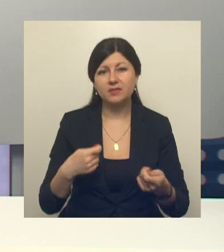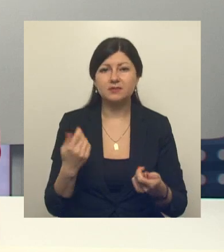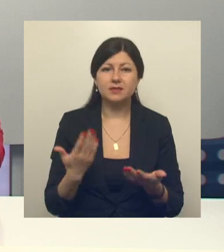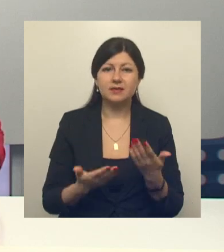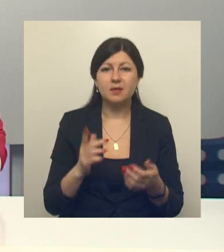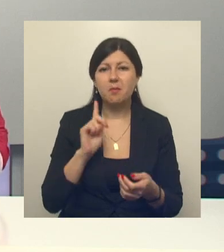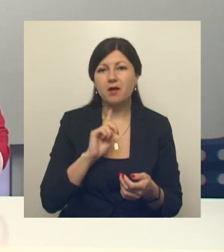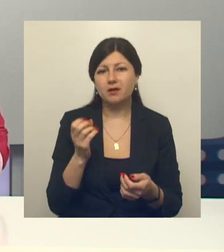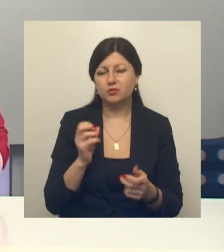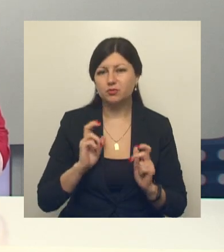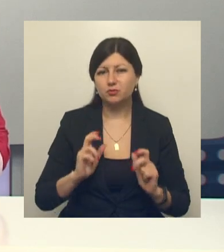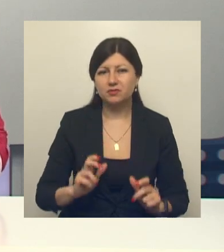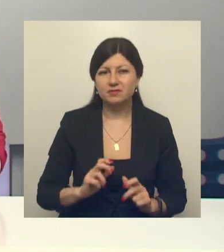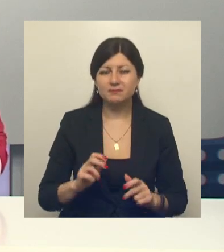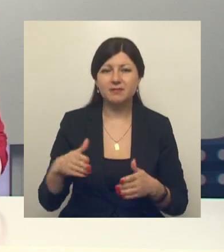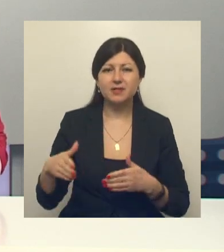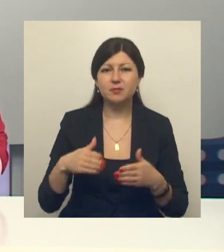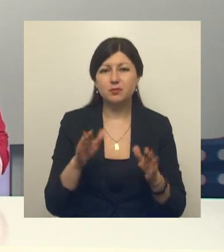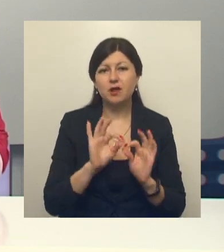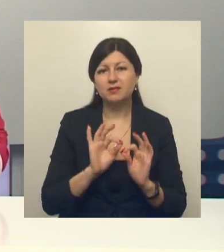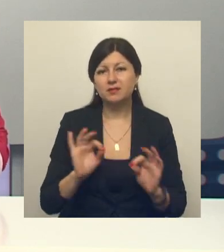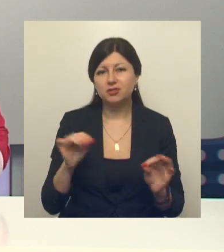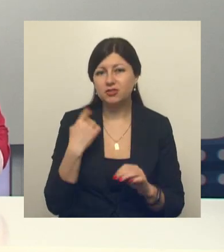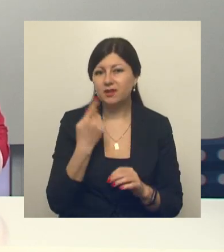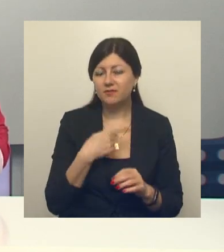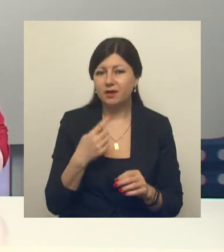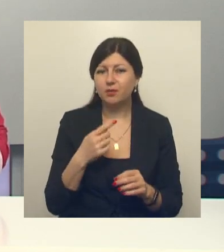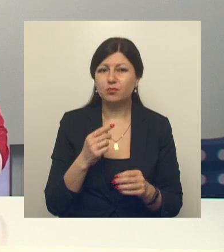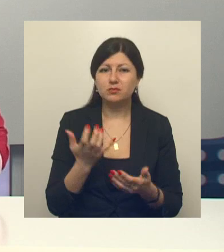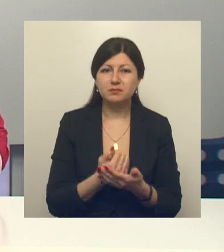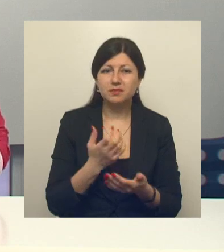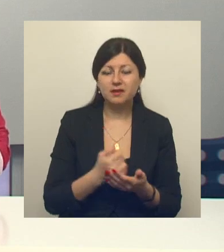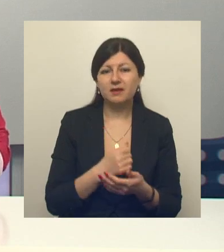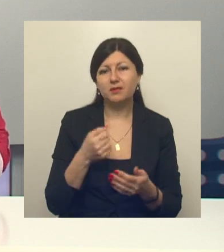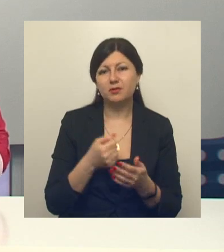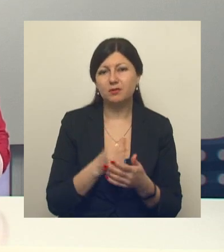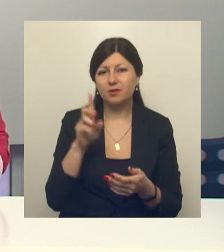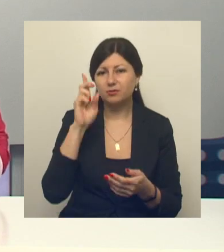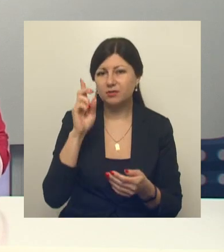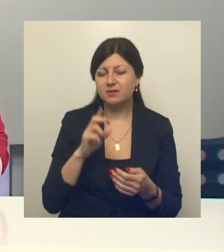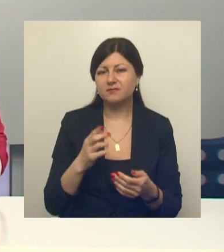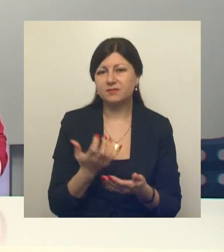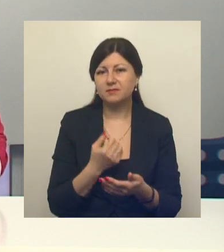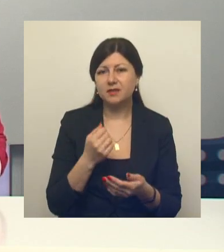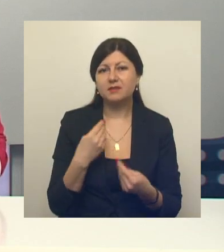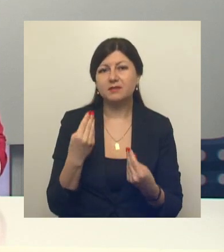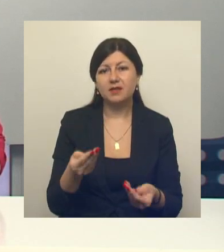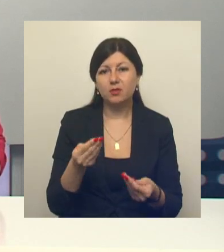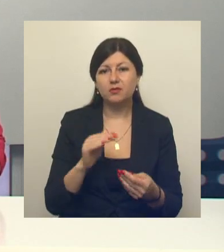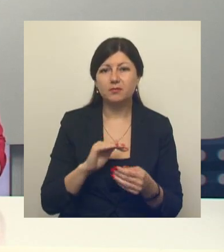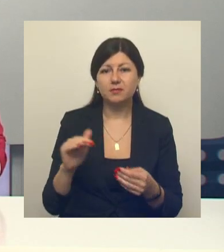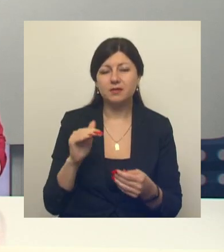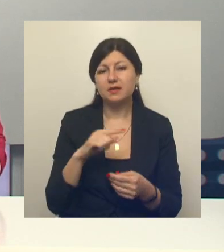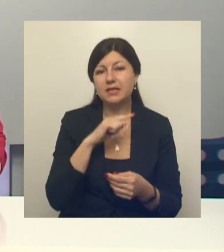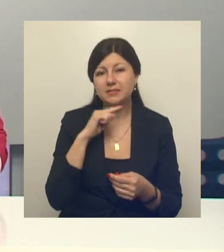пока еще студент. Пройти путь от личного успеха к развитию государственной системы образования дает президентская платформа «Россия –